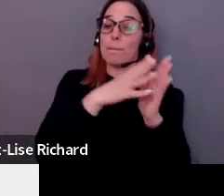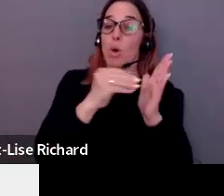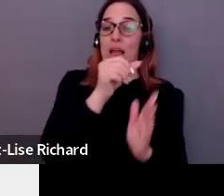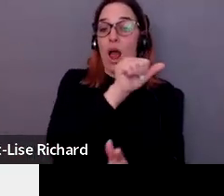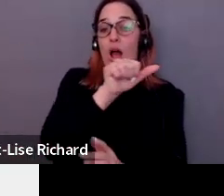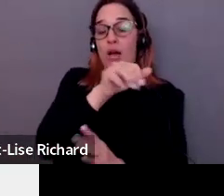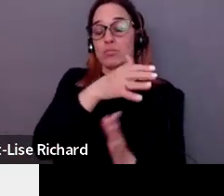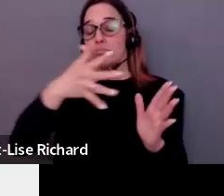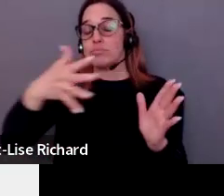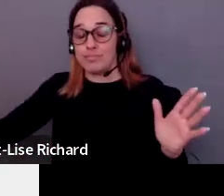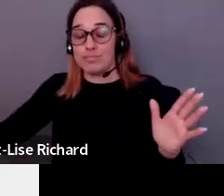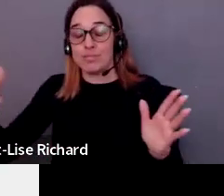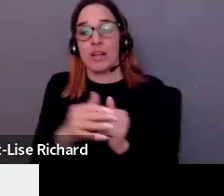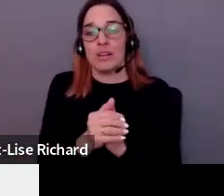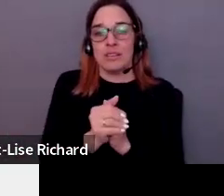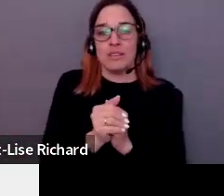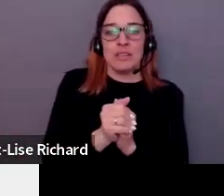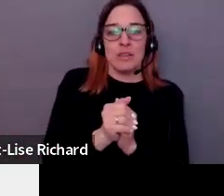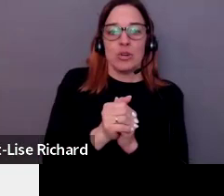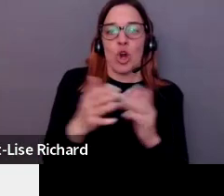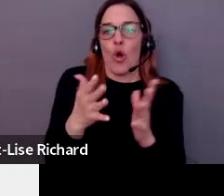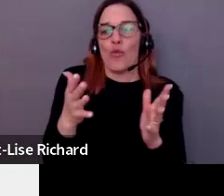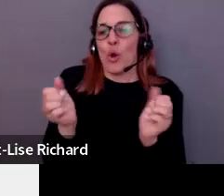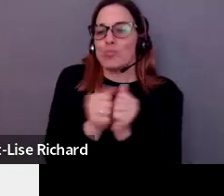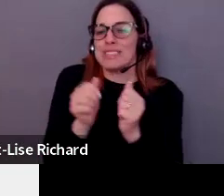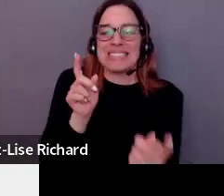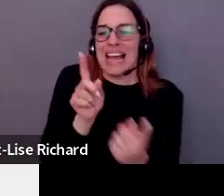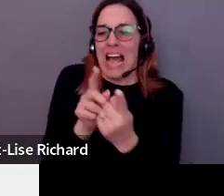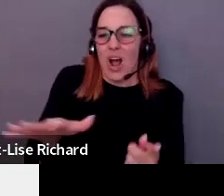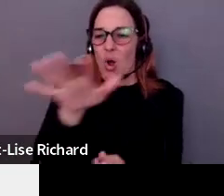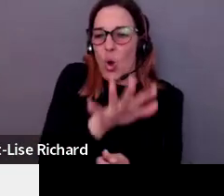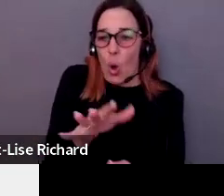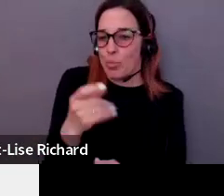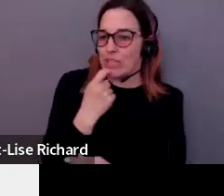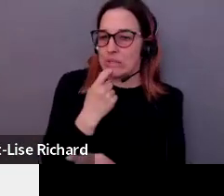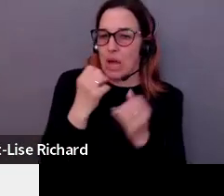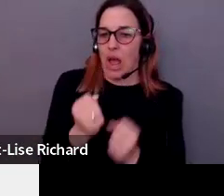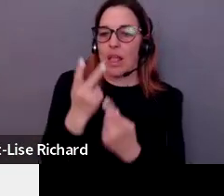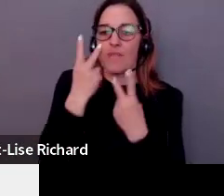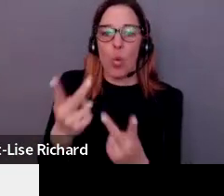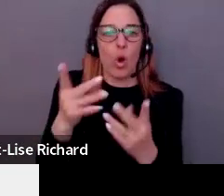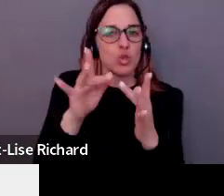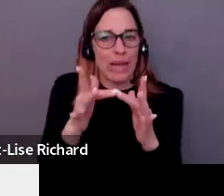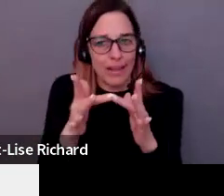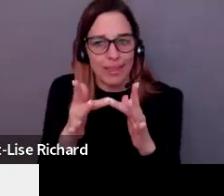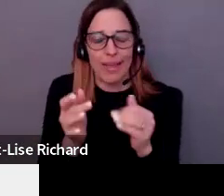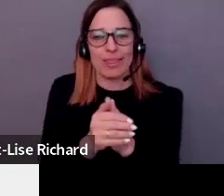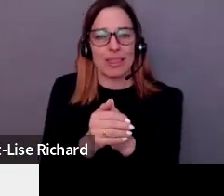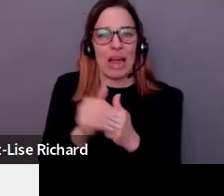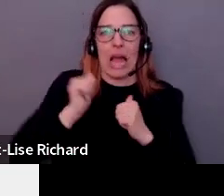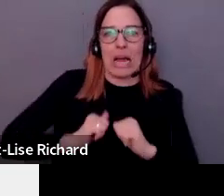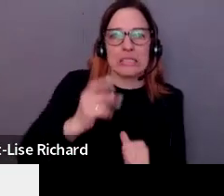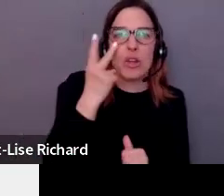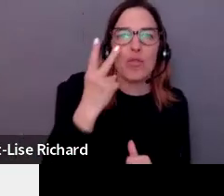Là, on fait une petite rencontre comme ça, mais vous pouvez facilement aller sur Internet, regarder, essayer